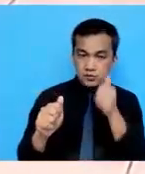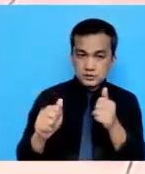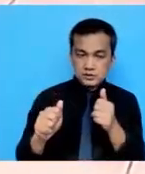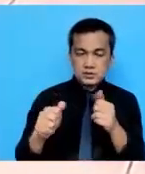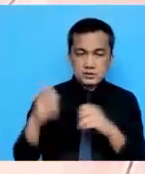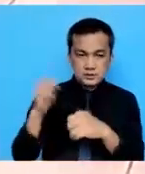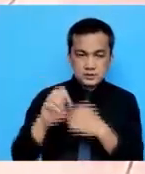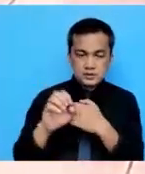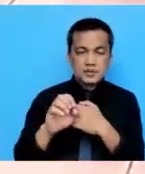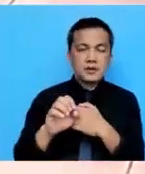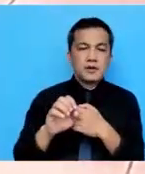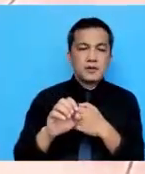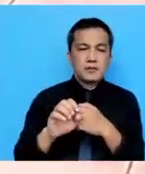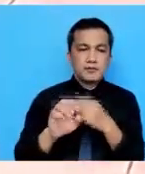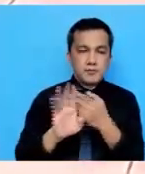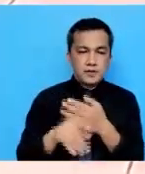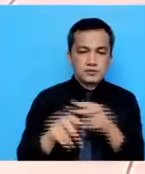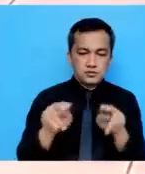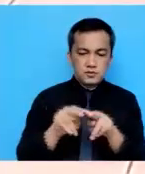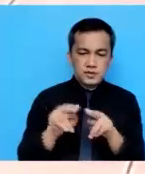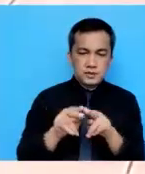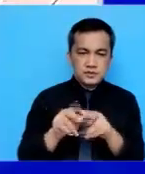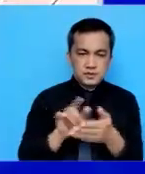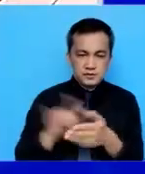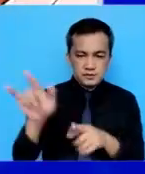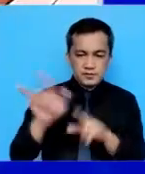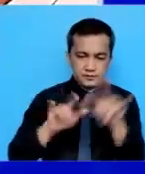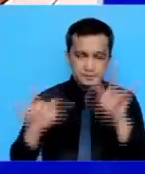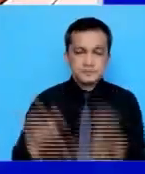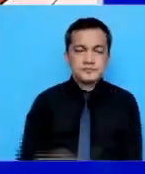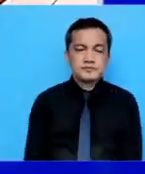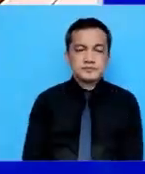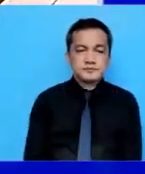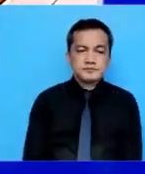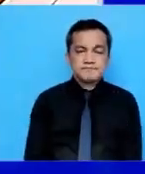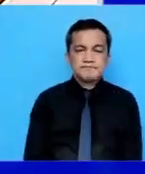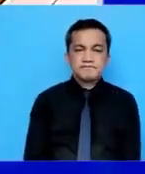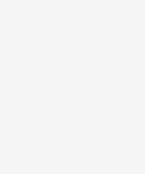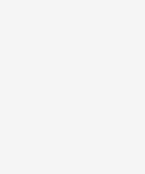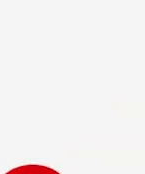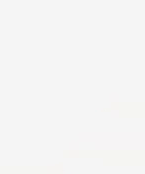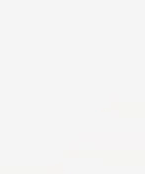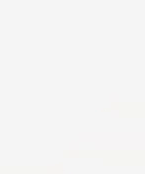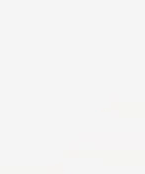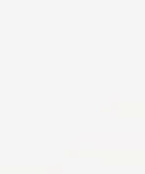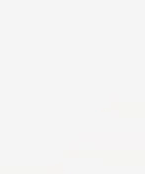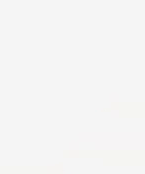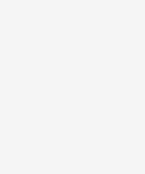normal ang flight operations. Julius. Maraming salamat, Gerard de la Peña.